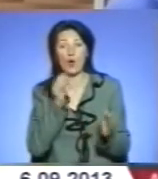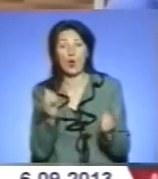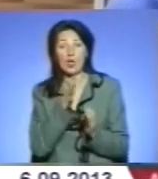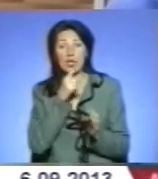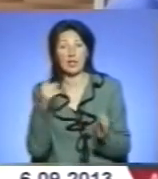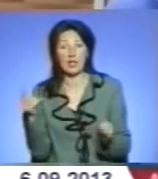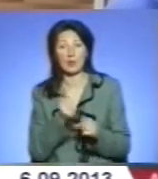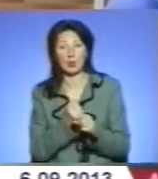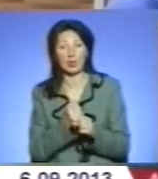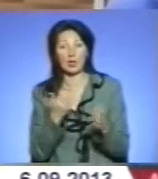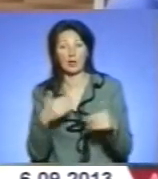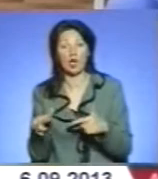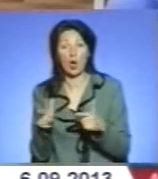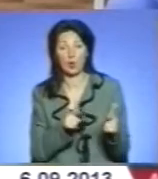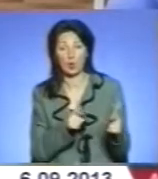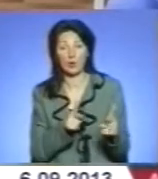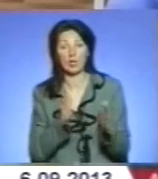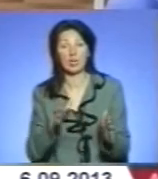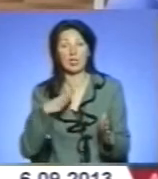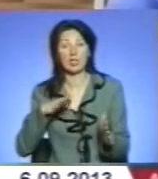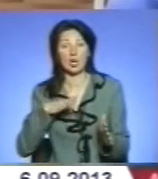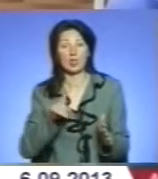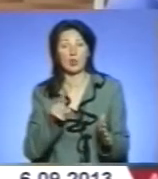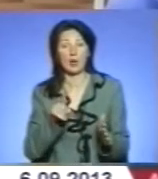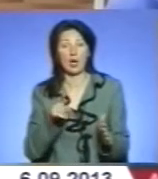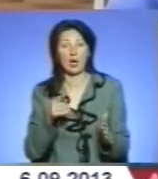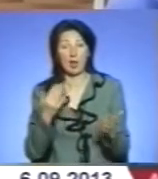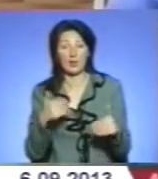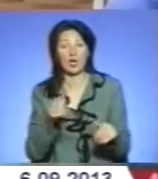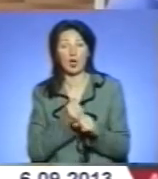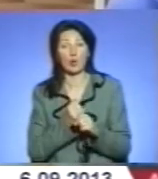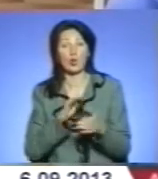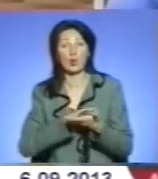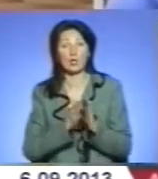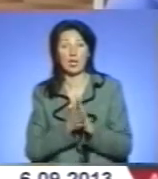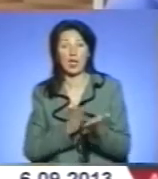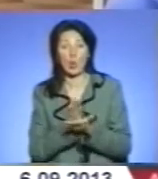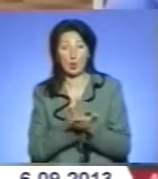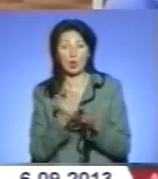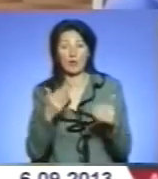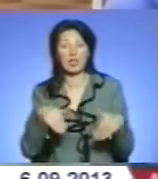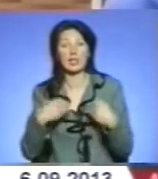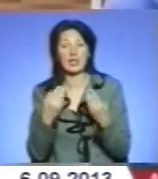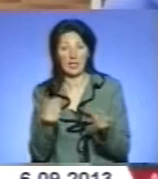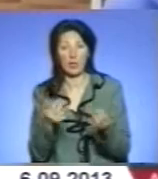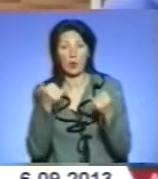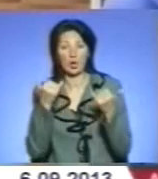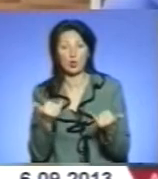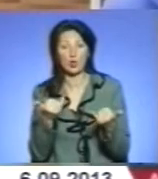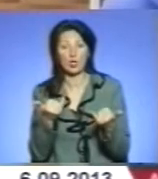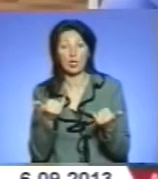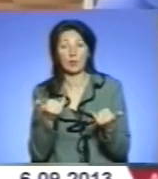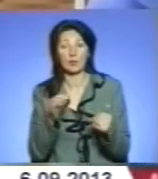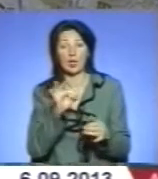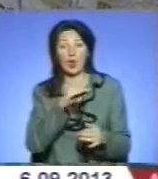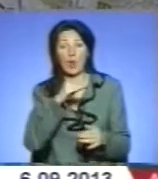нас готовий, тільки ми так вже чекали, що десь його він у нас вже в робочому стані, послуги ми вже надаємо, а сьогодні, так скажімо, його